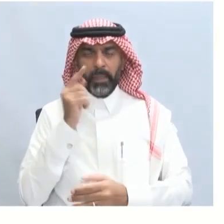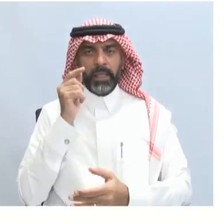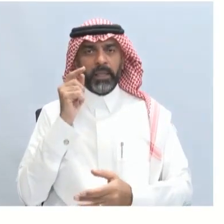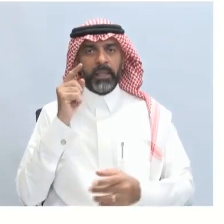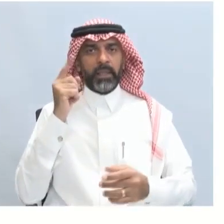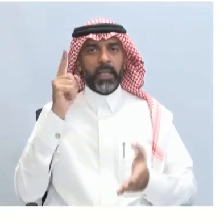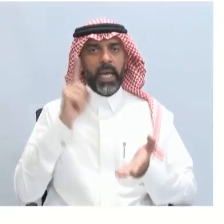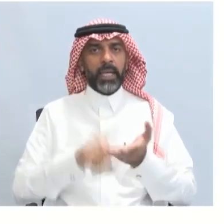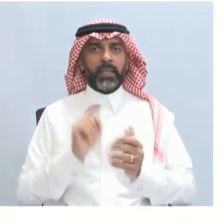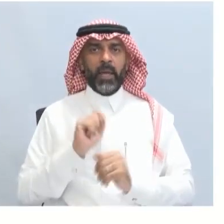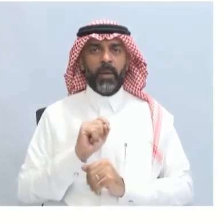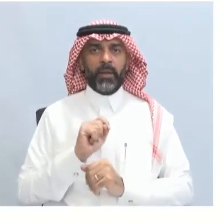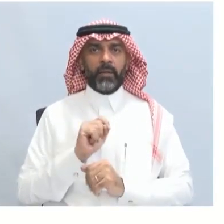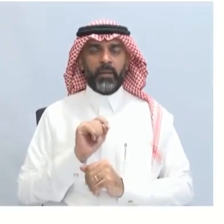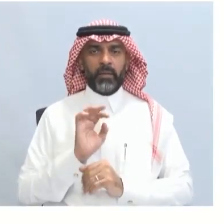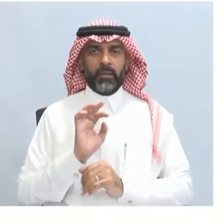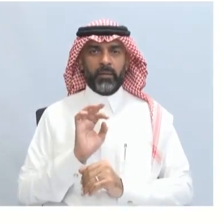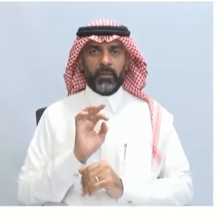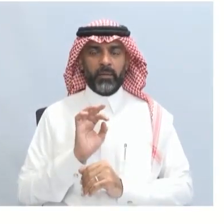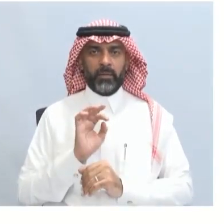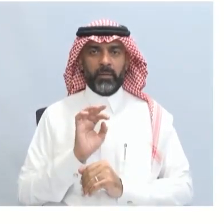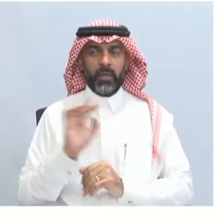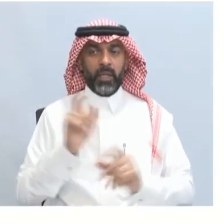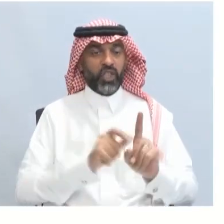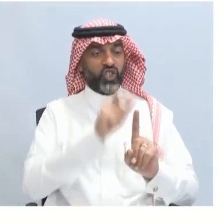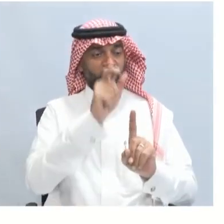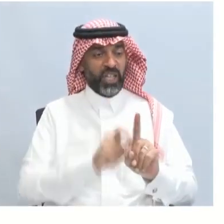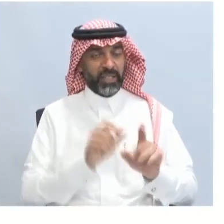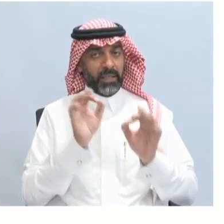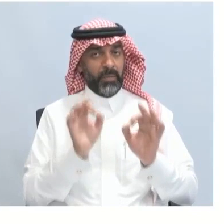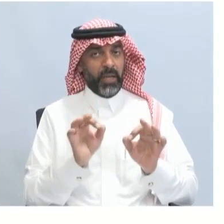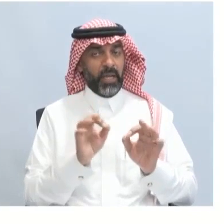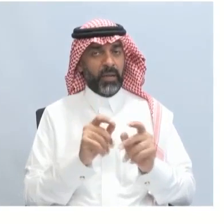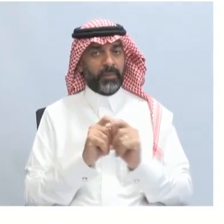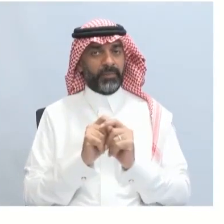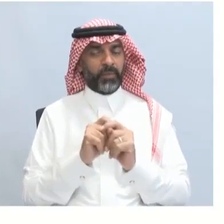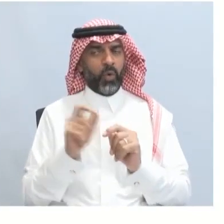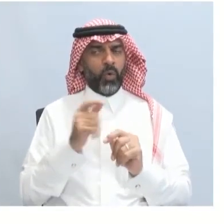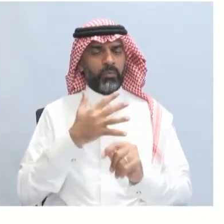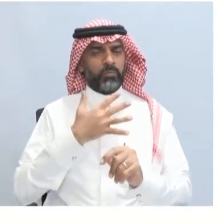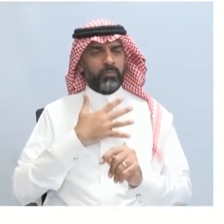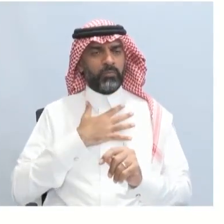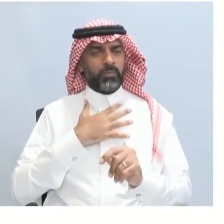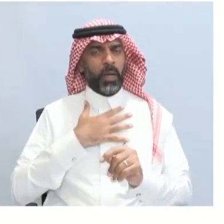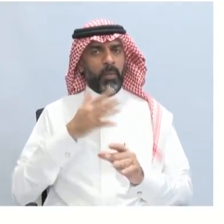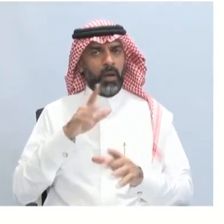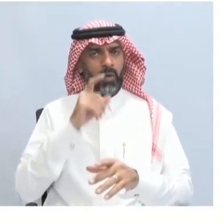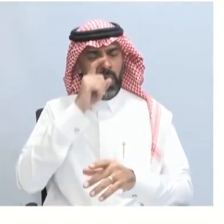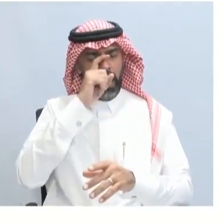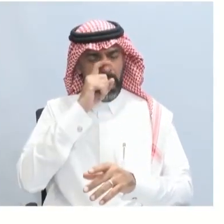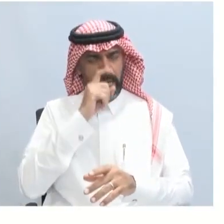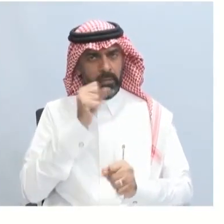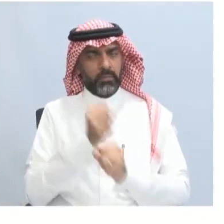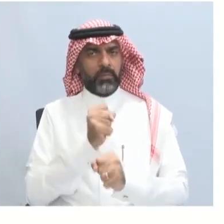صاحب الحق او هذا الشخص الطبيعي او الشخص الاعتباري فانه يتحمل امورا وعليه